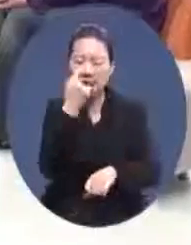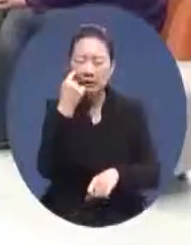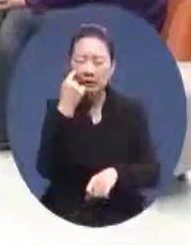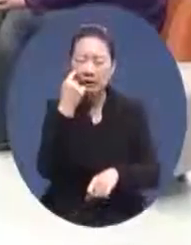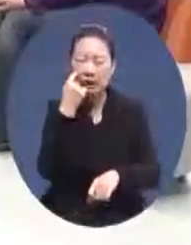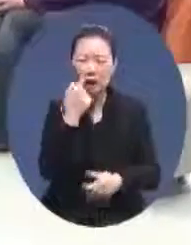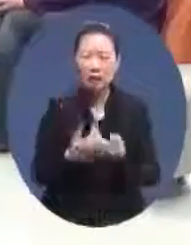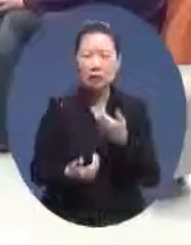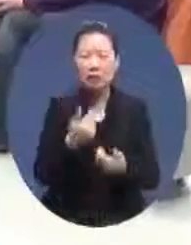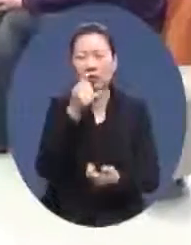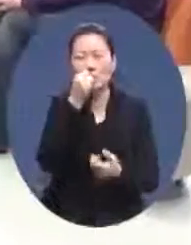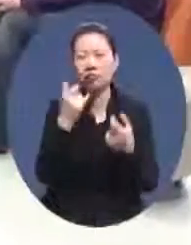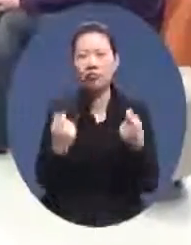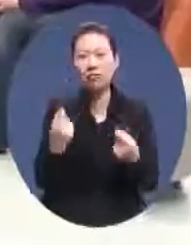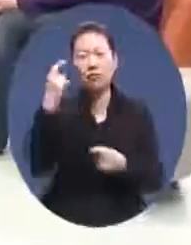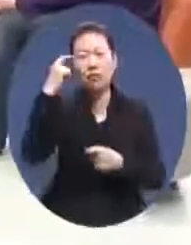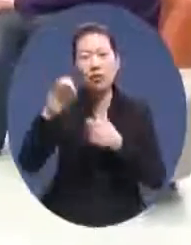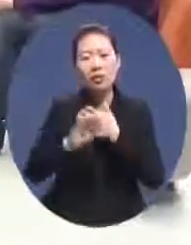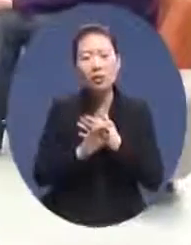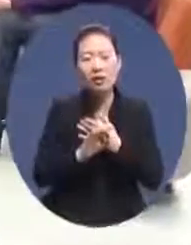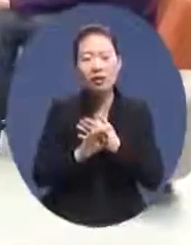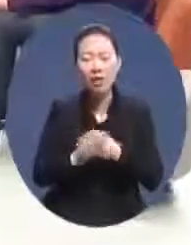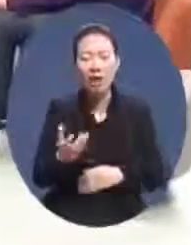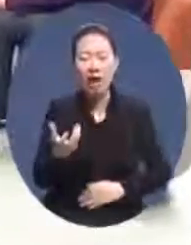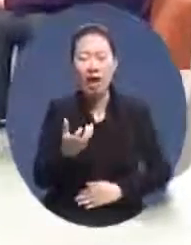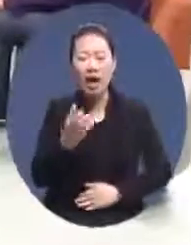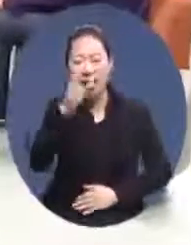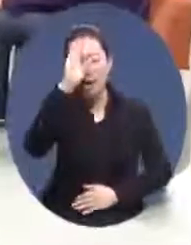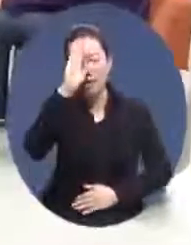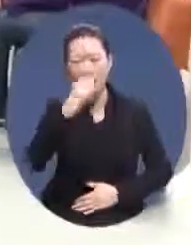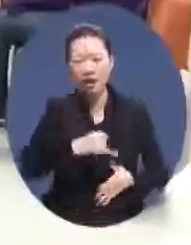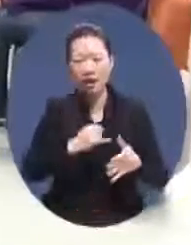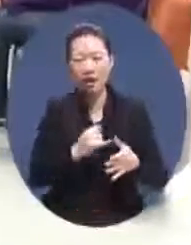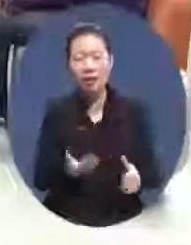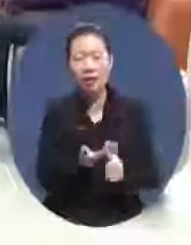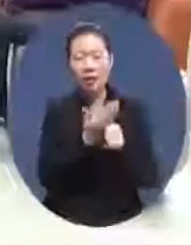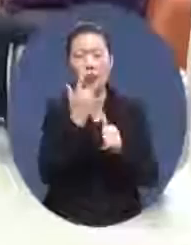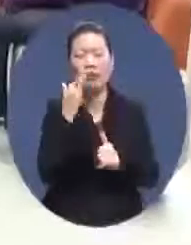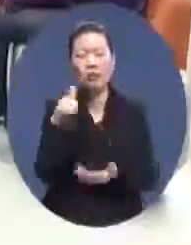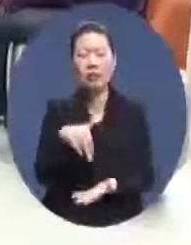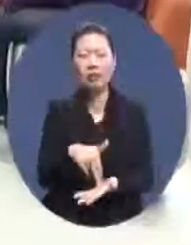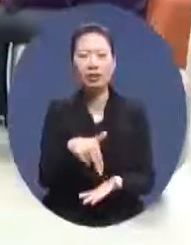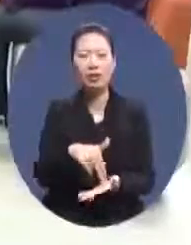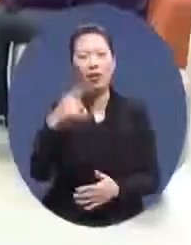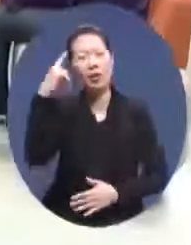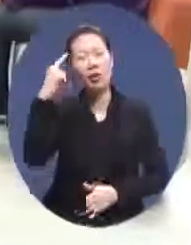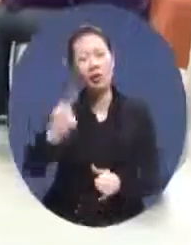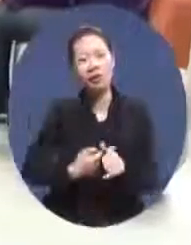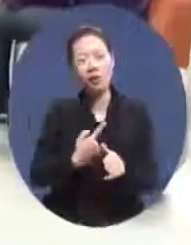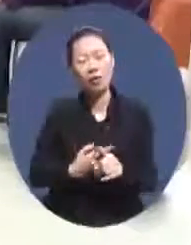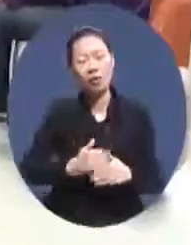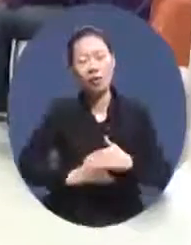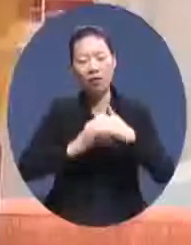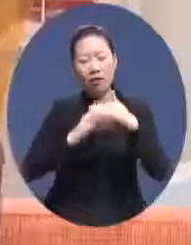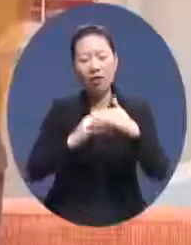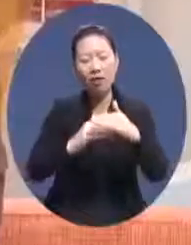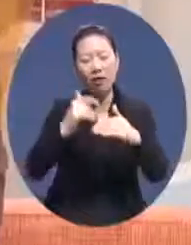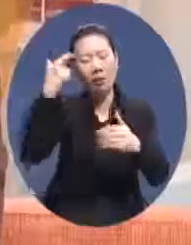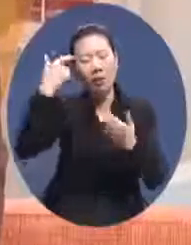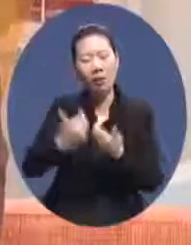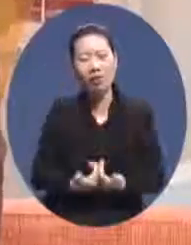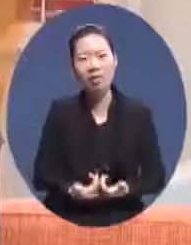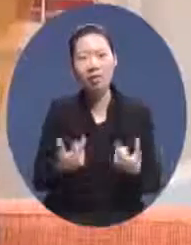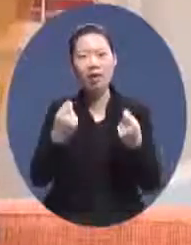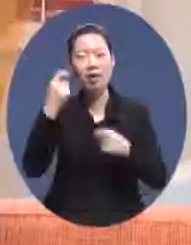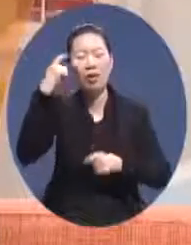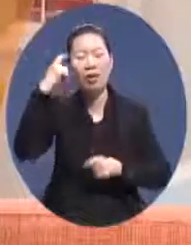자꾸 충돌을 하는 것 같아요. 왜냐하면 아픈 아이를 키우는 거는 사실 부모로서는 왜 자연스러운 과정을 거슬리는 거거든요.